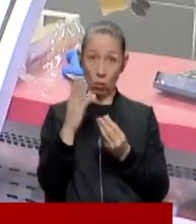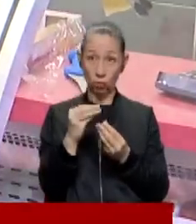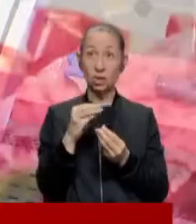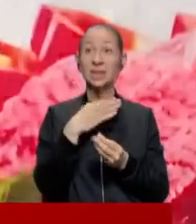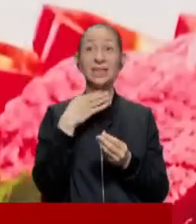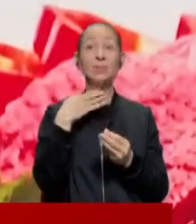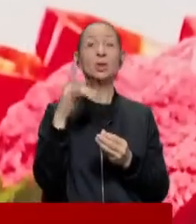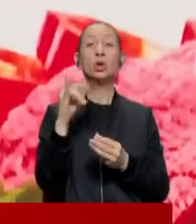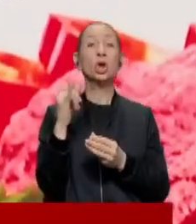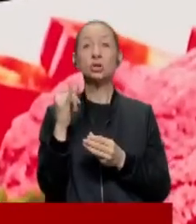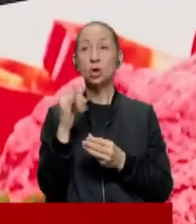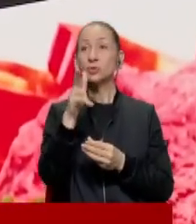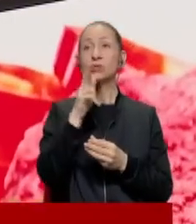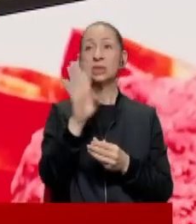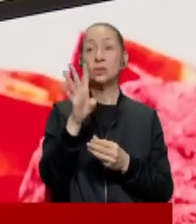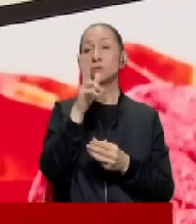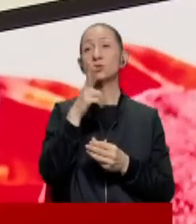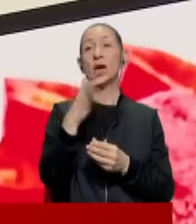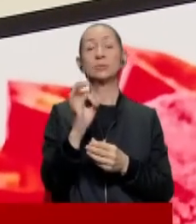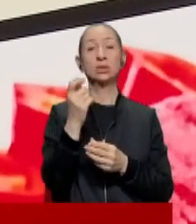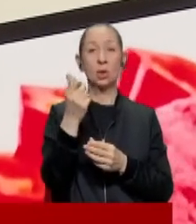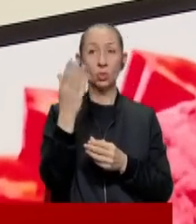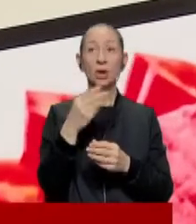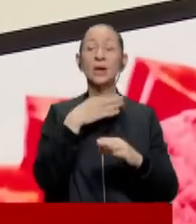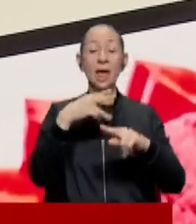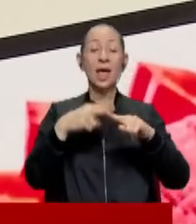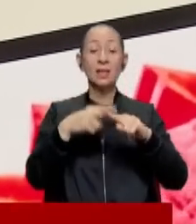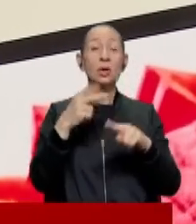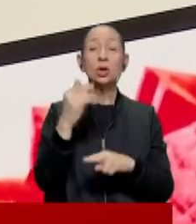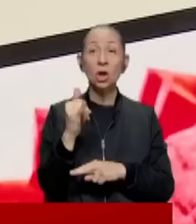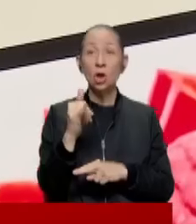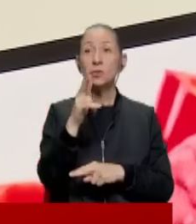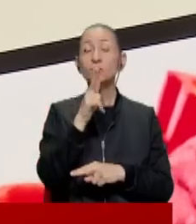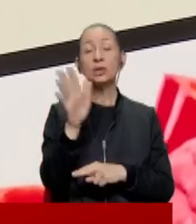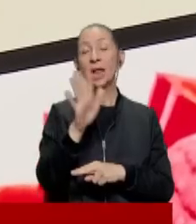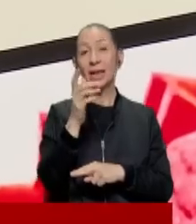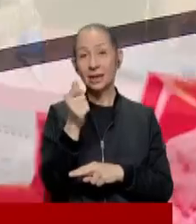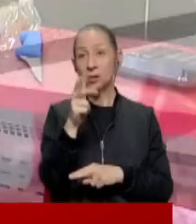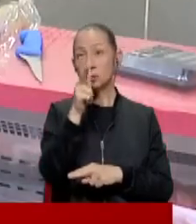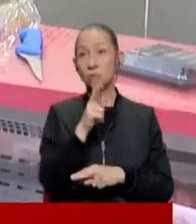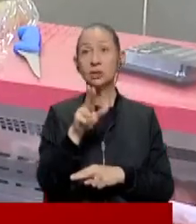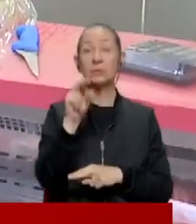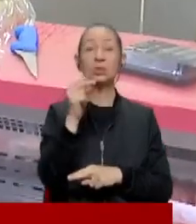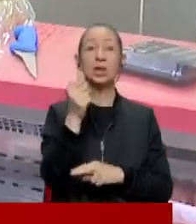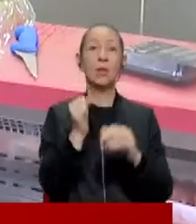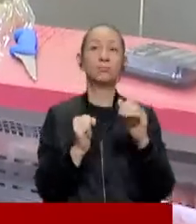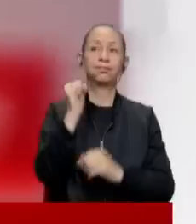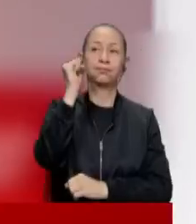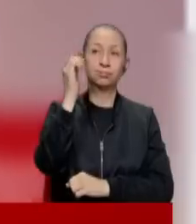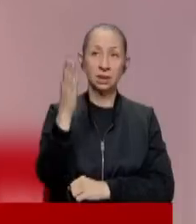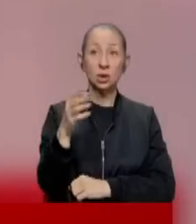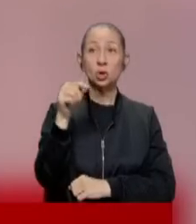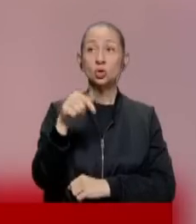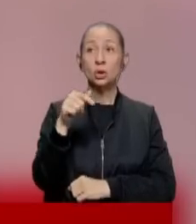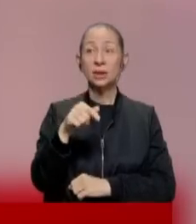kıymanın kilosu 340 liradan 360 liraya kuşbaşı etin kilosu ise 350 liradan 370 liraya yükseldi